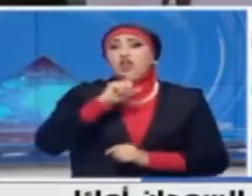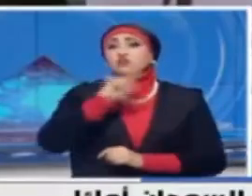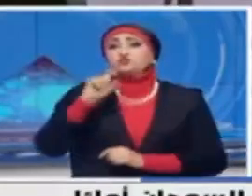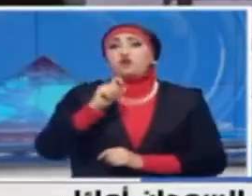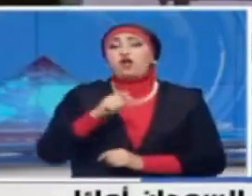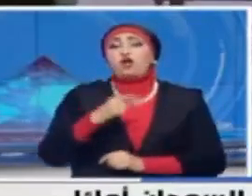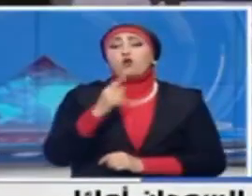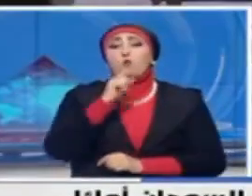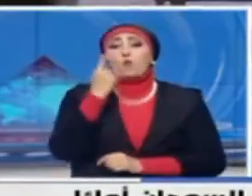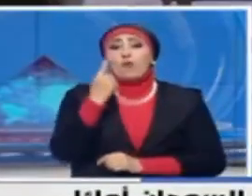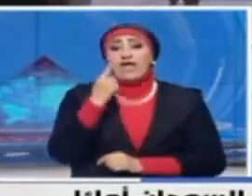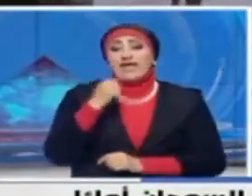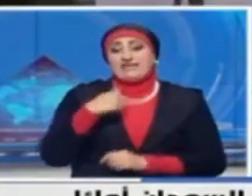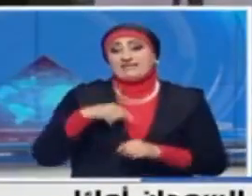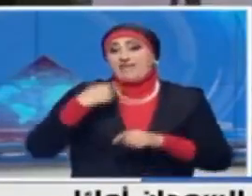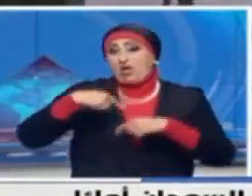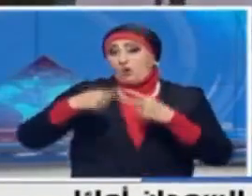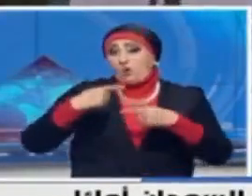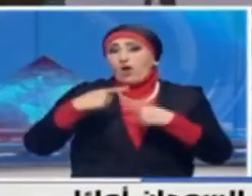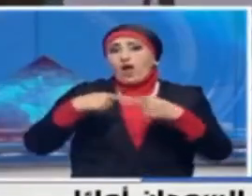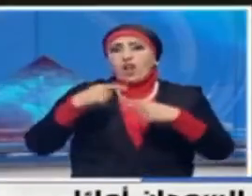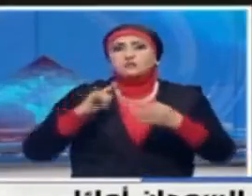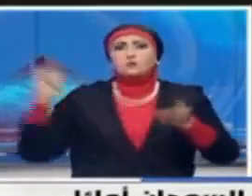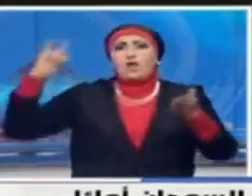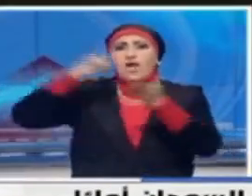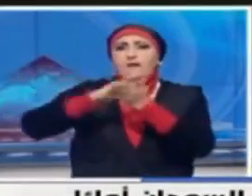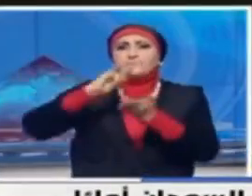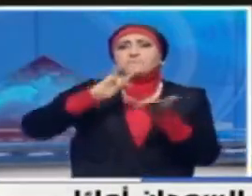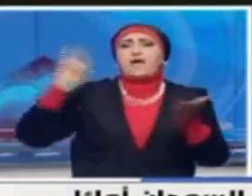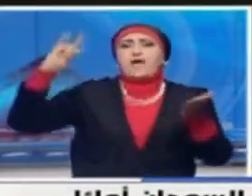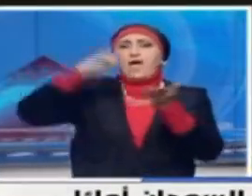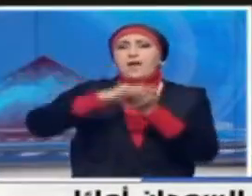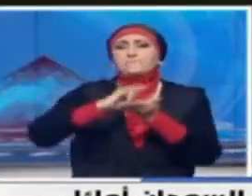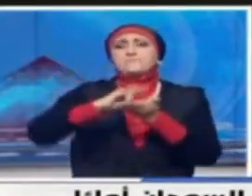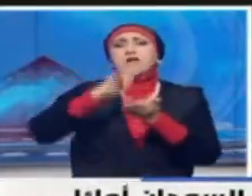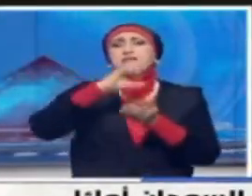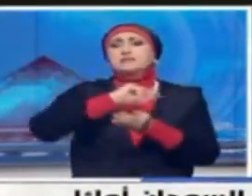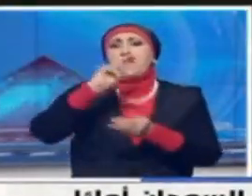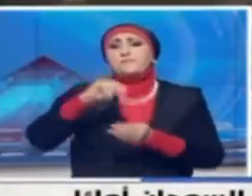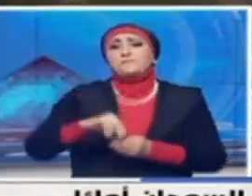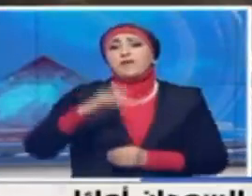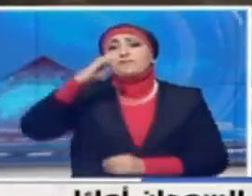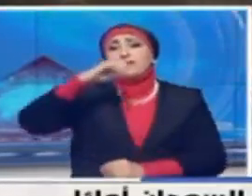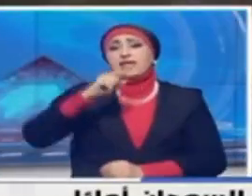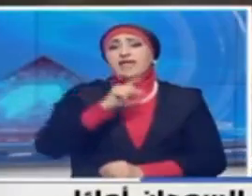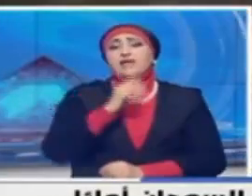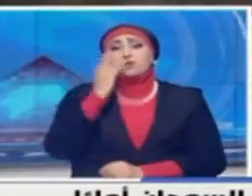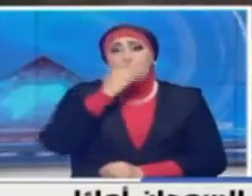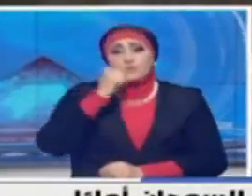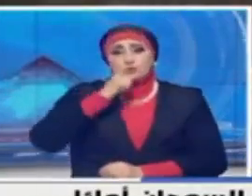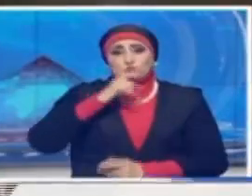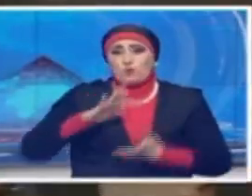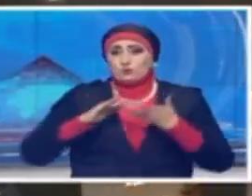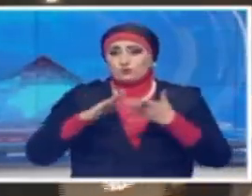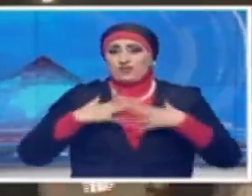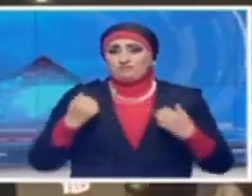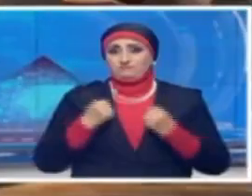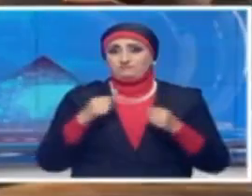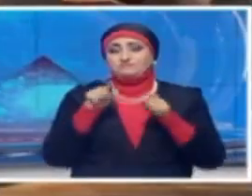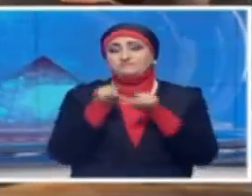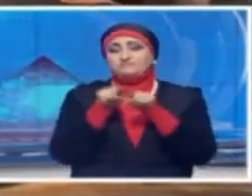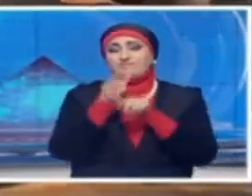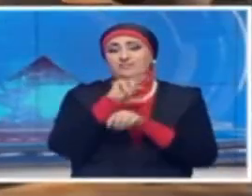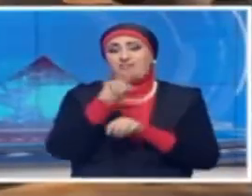وذلك استمرارا للجسر الجوي بين دولتي مصر وجنوب السودان دعما للمنظومة الصحية بالدولة الشقيقة.